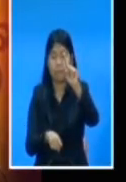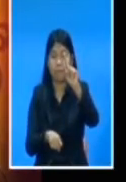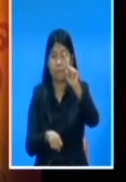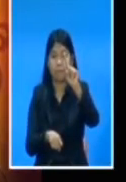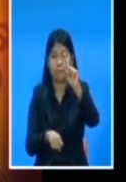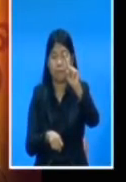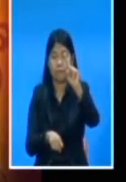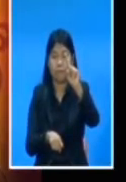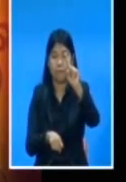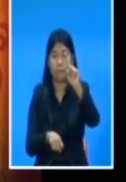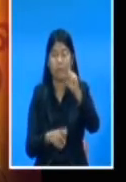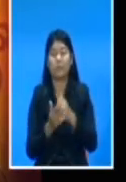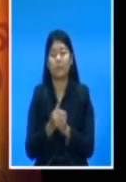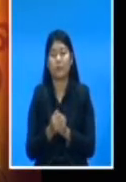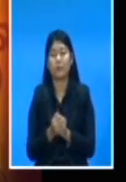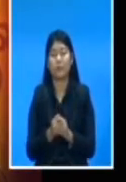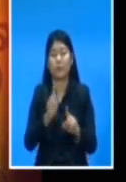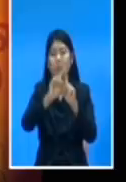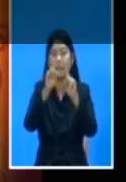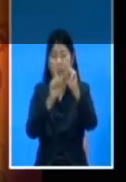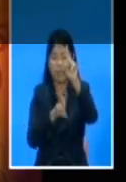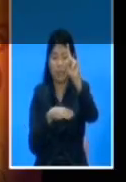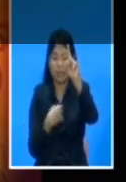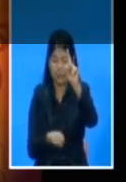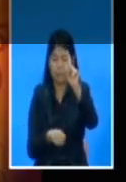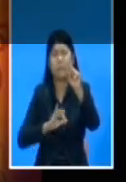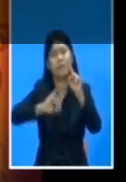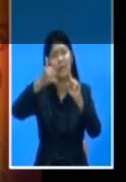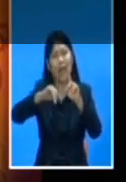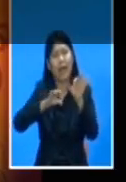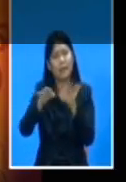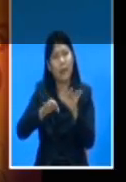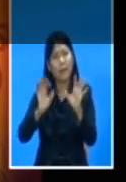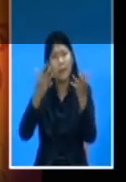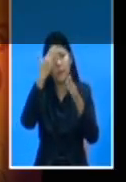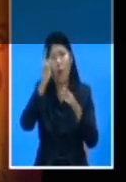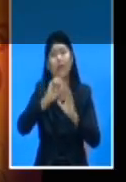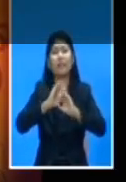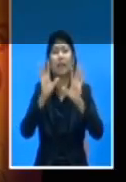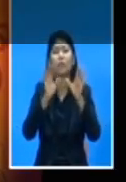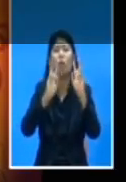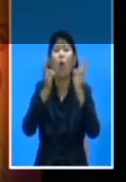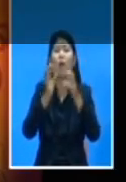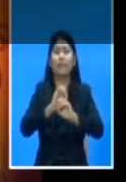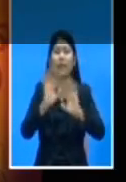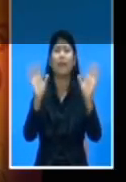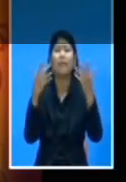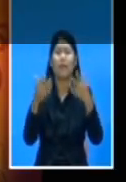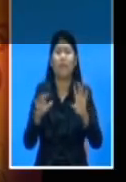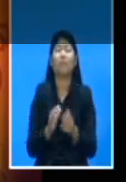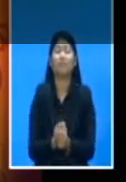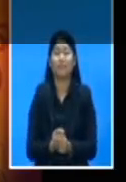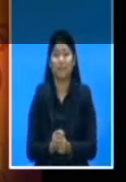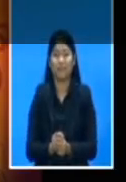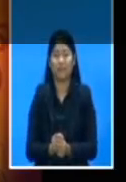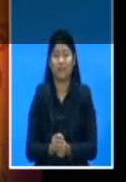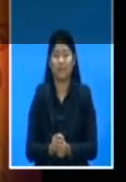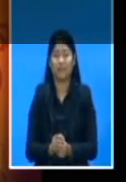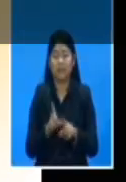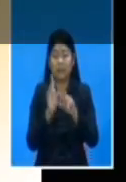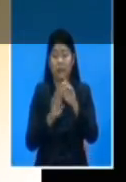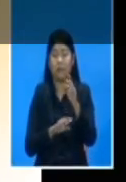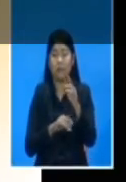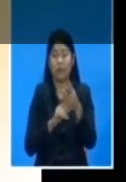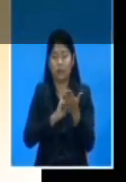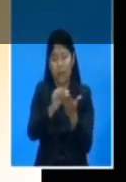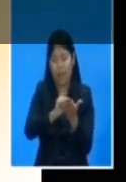ำดับบางเรื่องผมอาจจะเสนอแค่หัวข้อนะครับเพราะมีความชัดเจนอยู่ในเอกสารแล้ว10ด้านที่